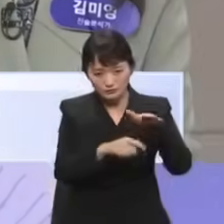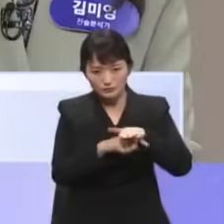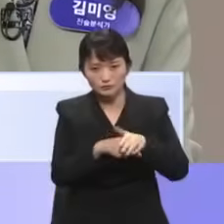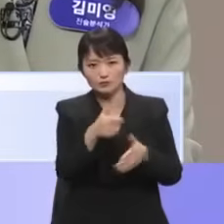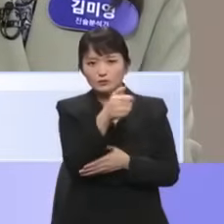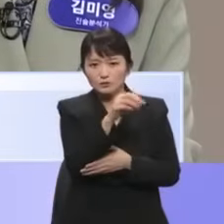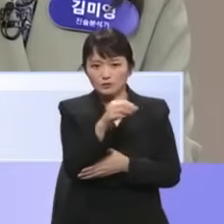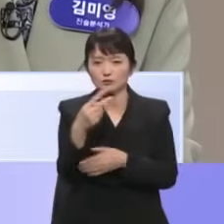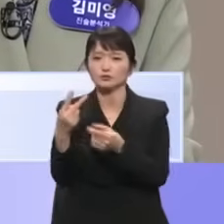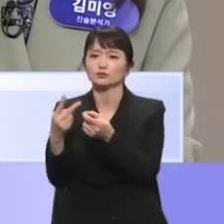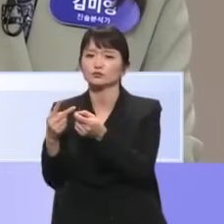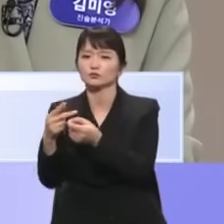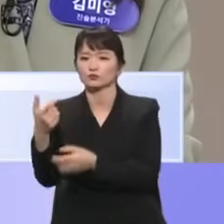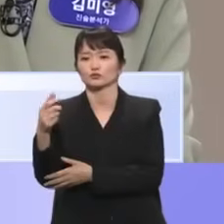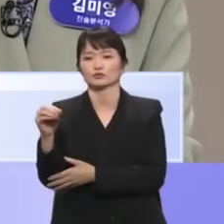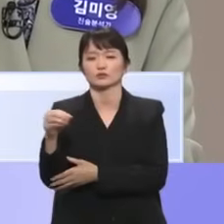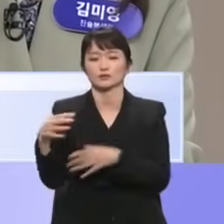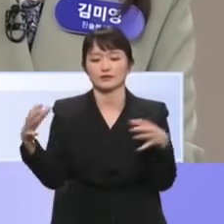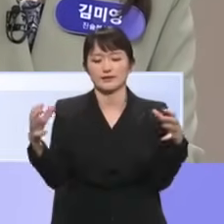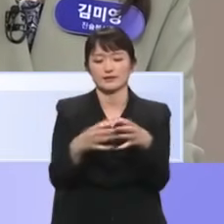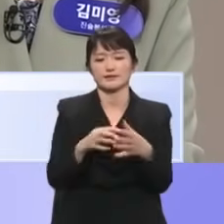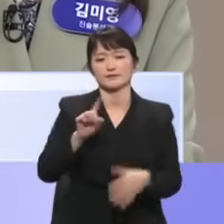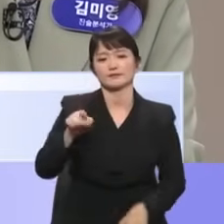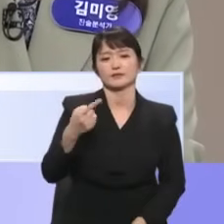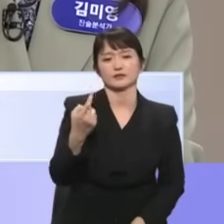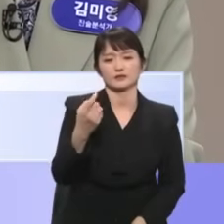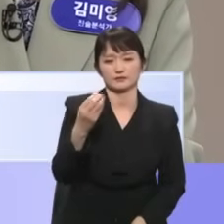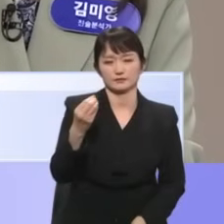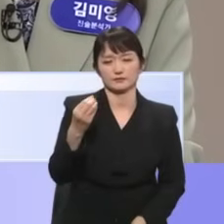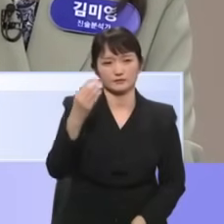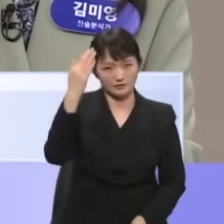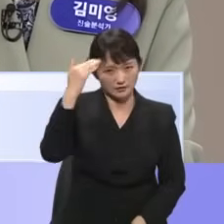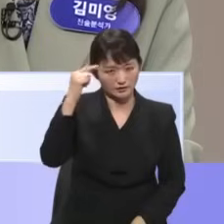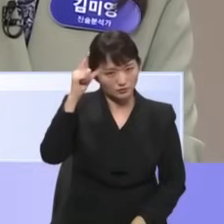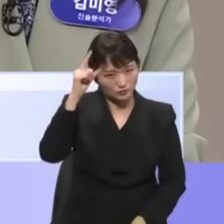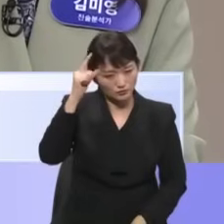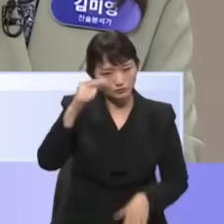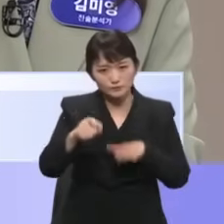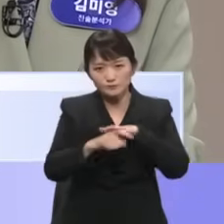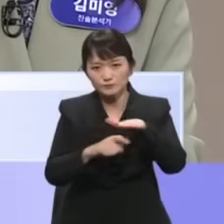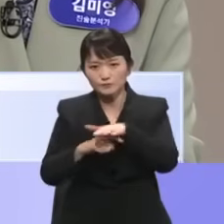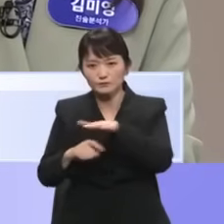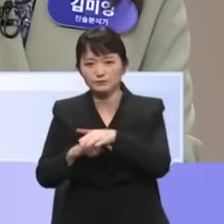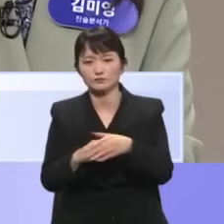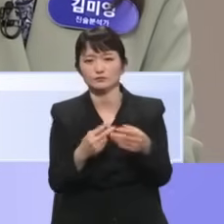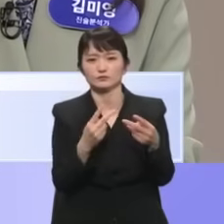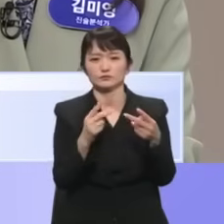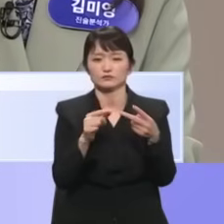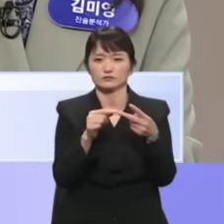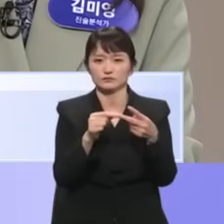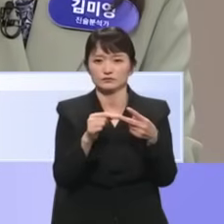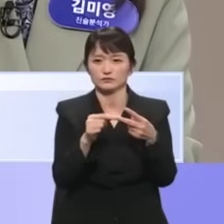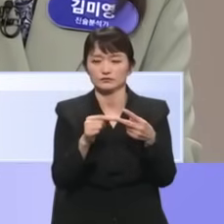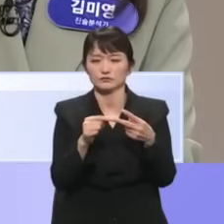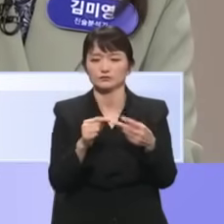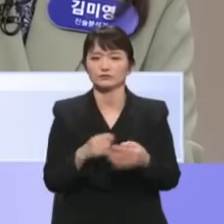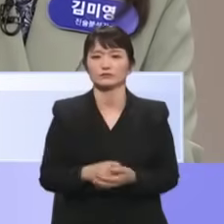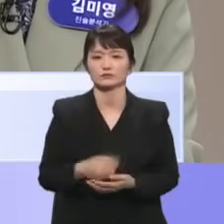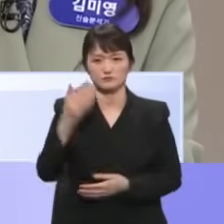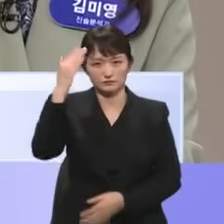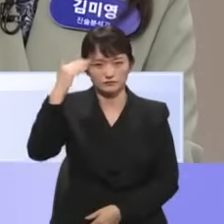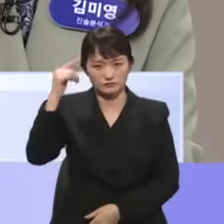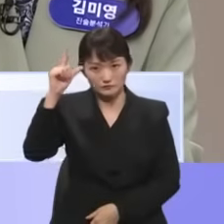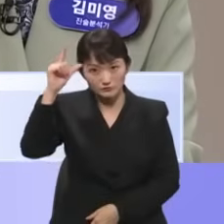번째에는 60만 원 워치로 총 110만 원 워치에 이제 한우를 훔쳤는데 두 번째 범행의 경우에는 한우뿐만